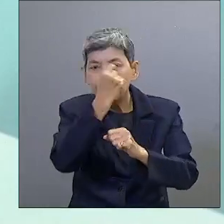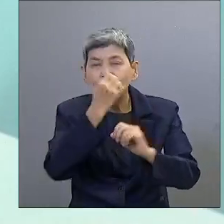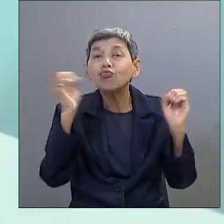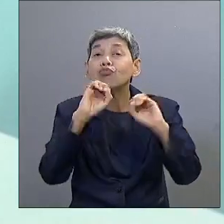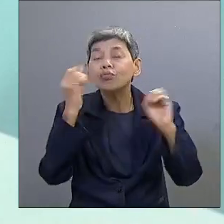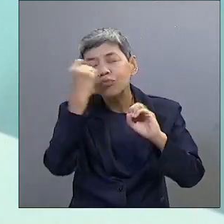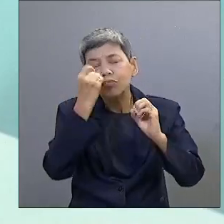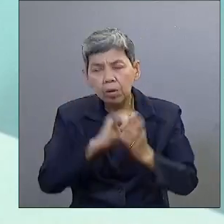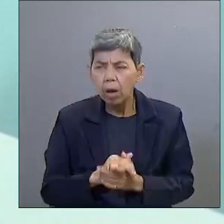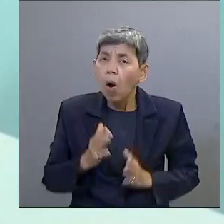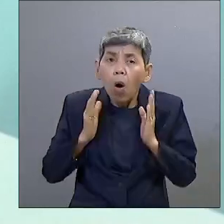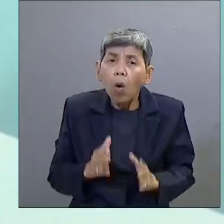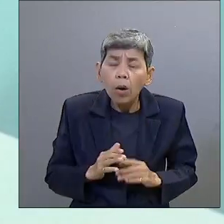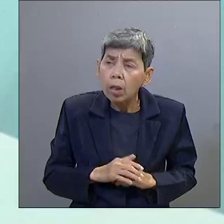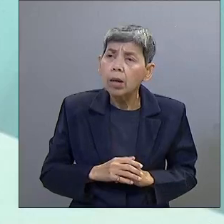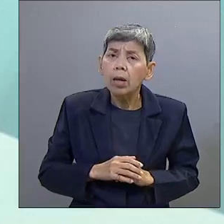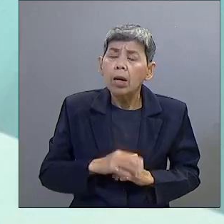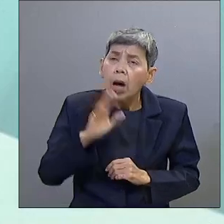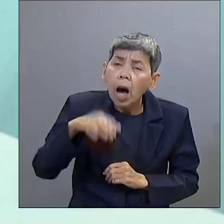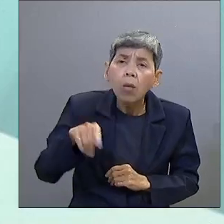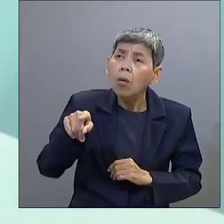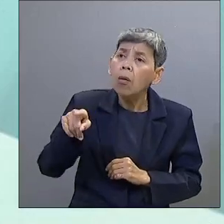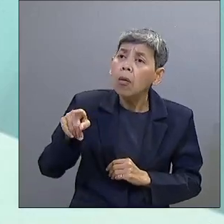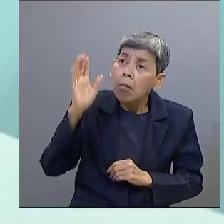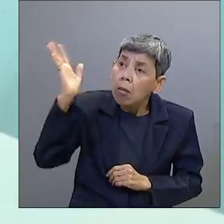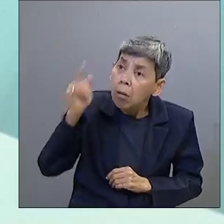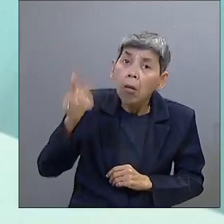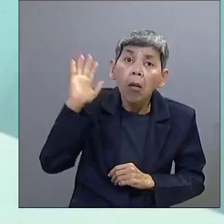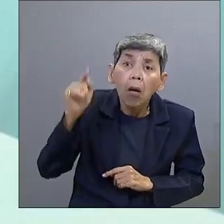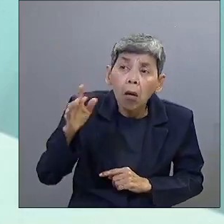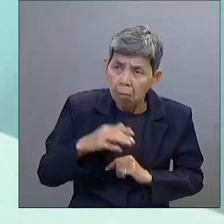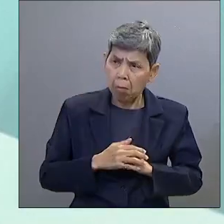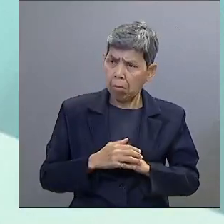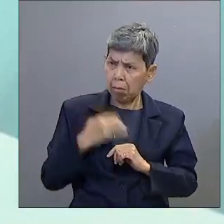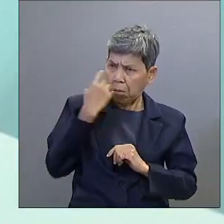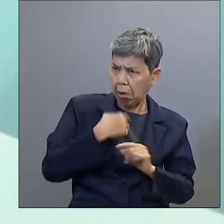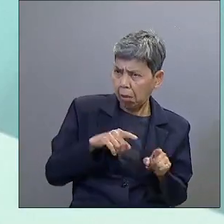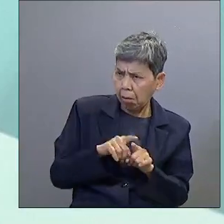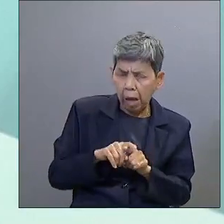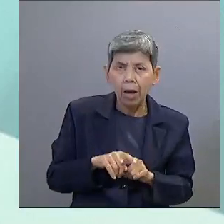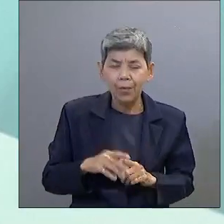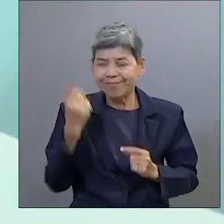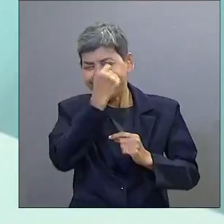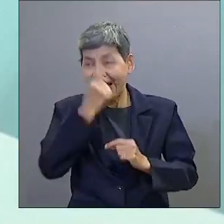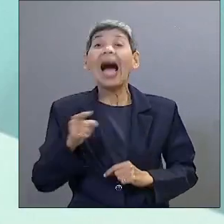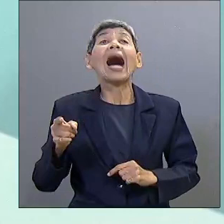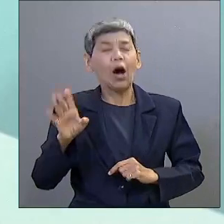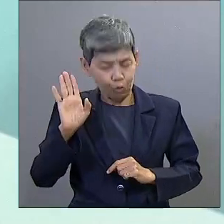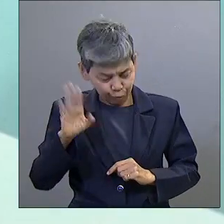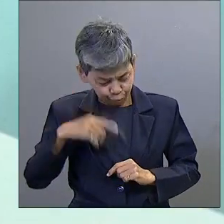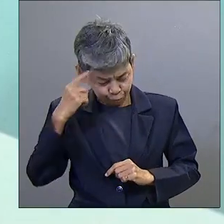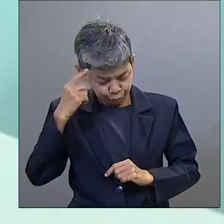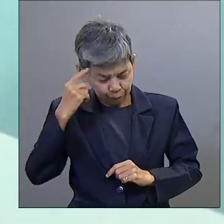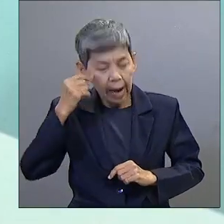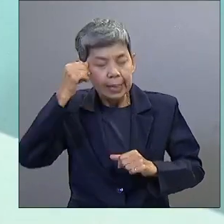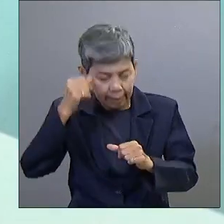าที่กองปรากฏเขาขำมาถามอ้าวคนนี้พิธีกรหรอกหรอนั่งอยู่ตรงนั้นไม่ทักพอแต่งหน้าเสร็จอ้าวคนนี้นี่เอง